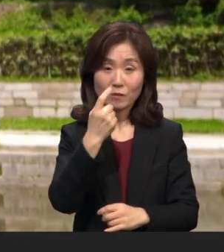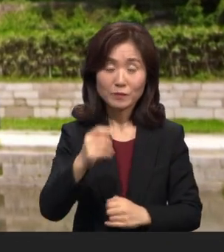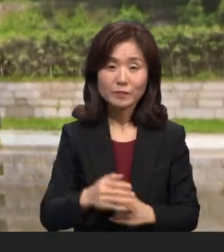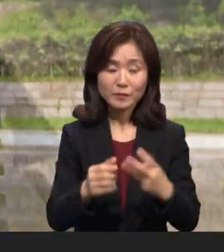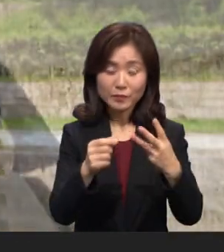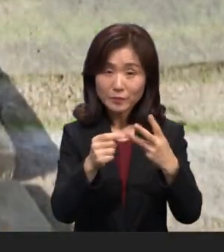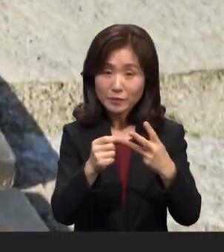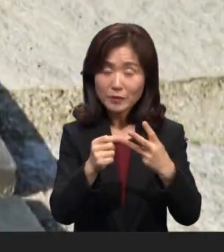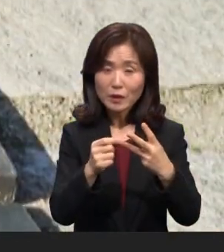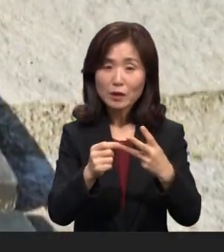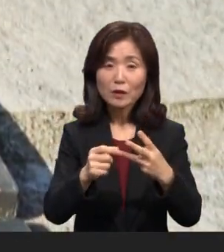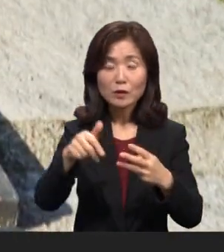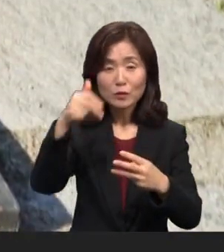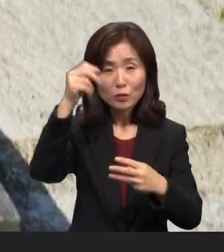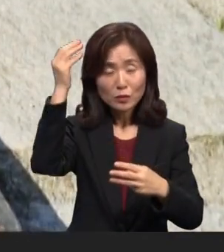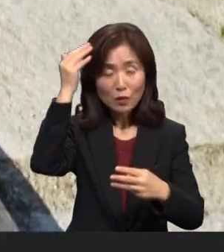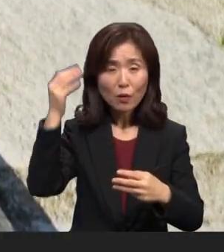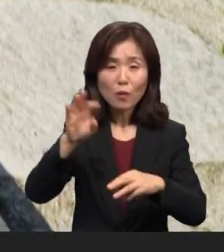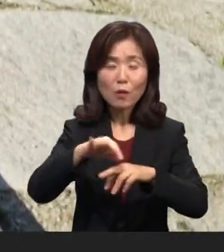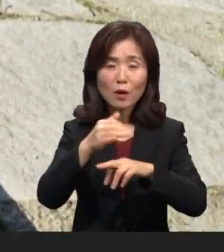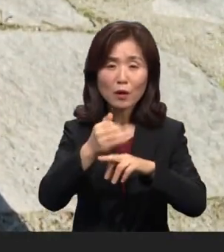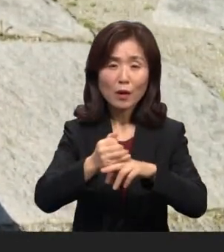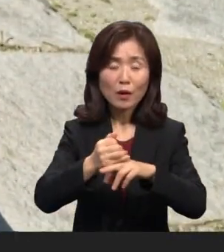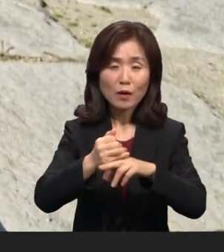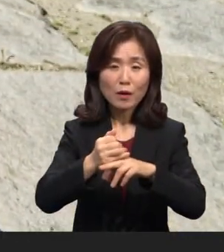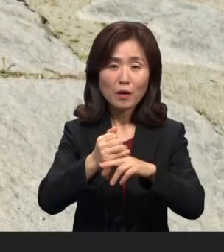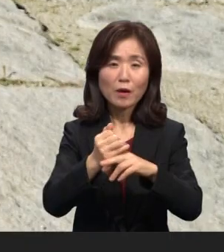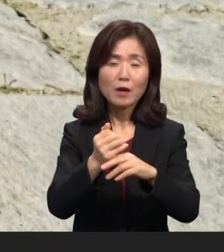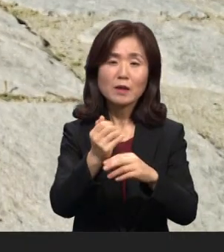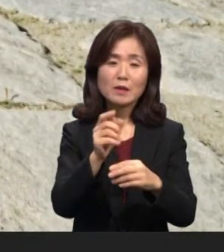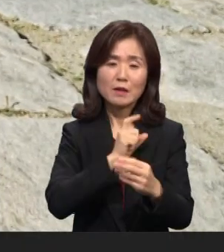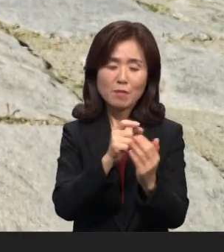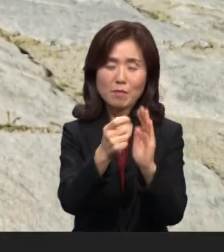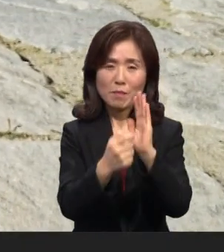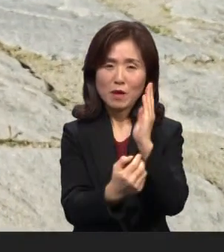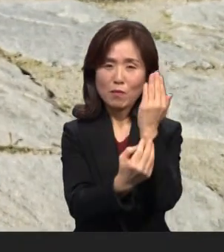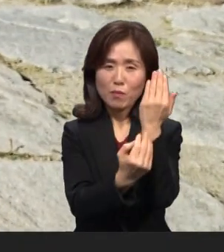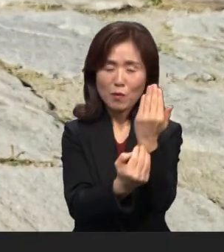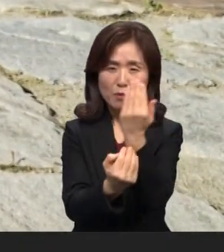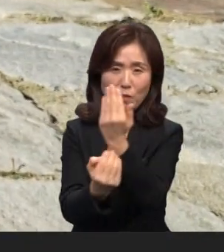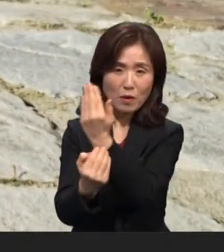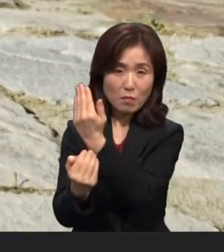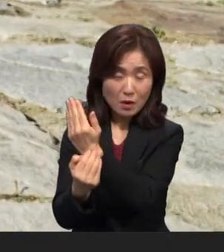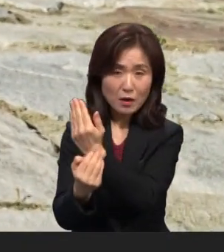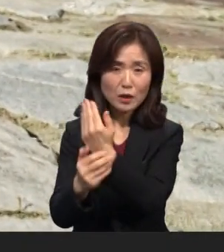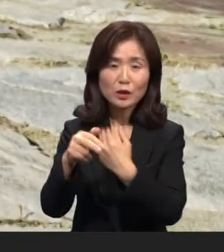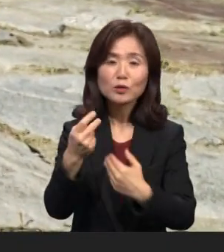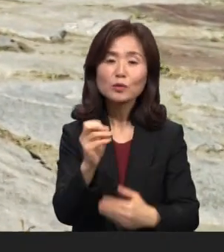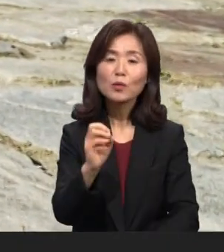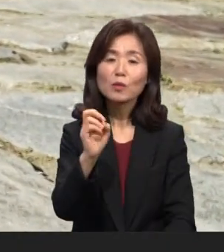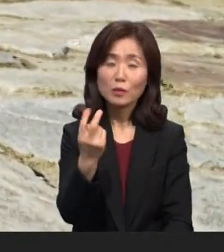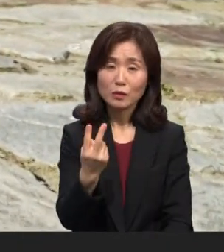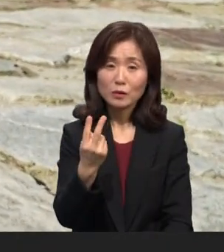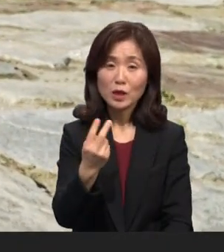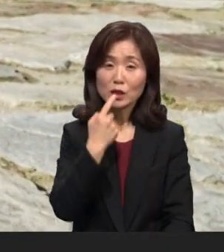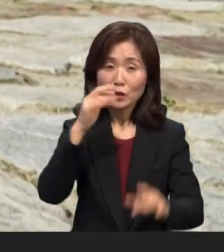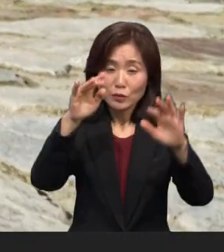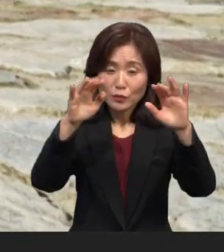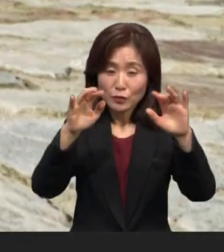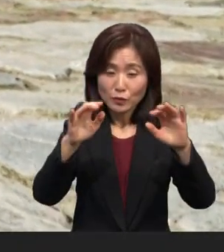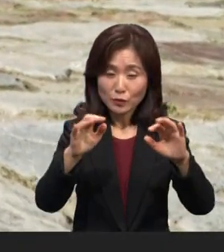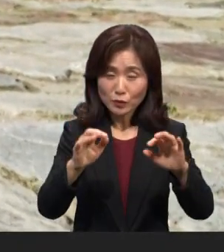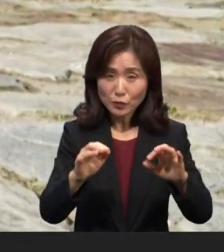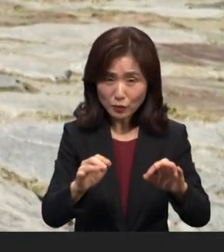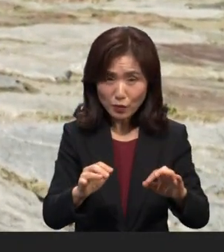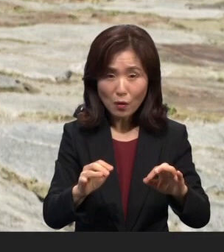끝으로 조선왕들의 혼을 모신 공간인 종묘는 눈 내린 겨울에 거대한 수묵화를 보는 듯 장엄하다고 말합니다.